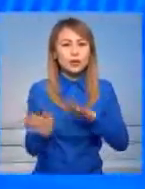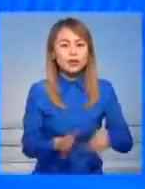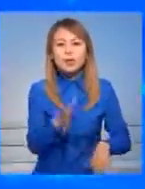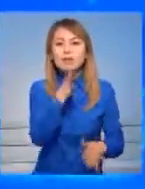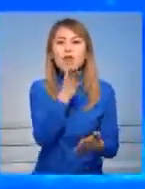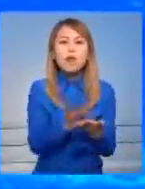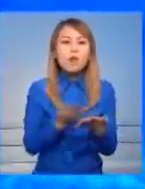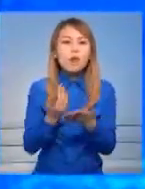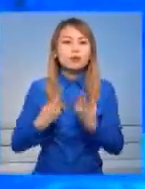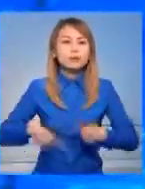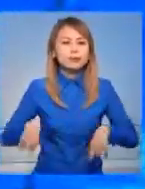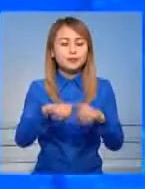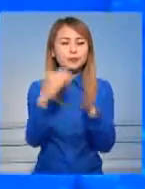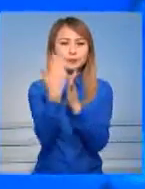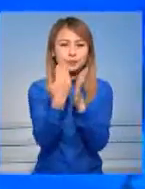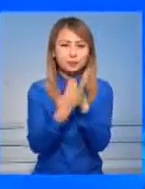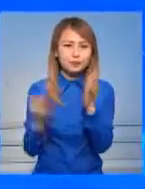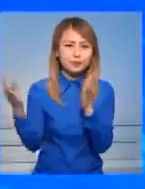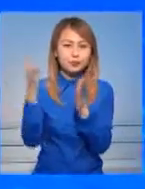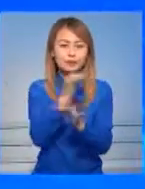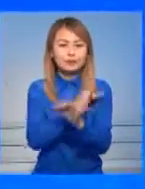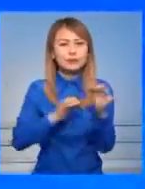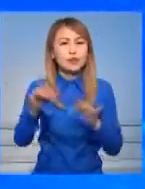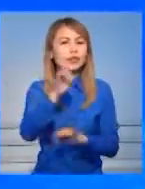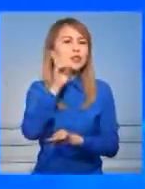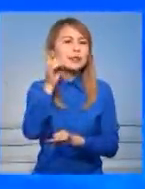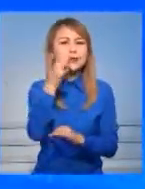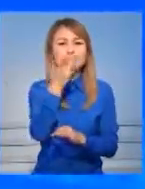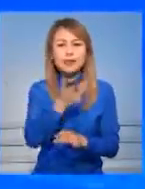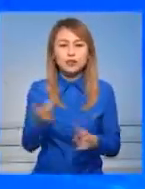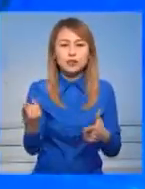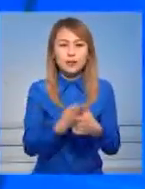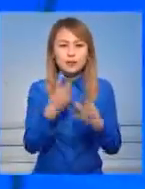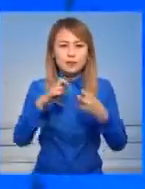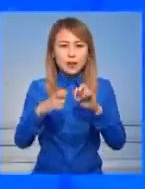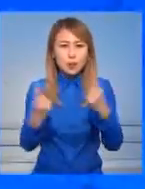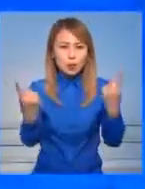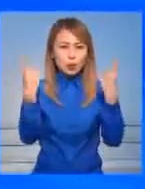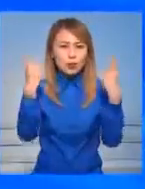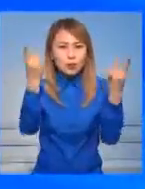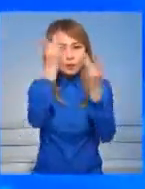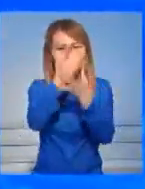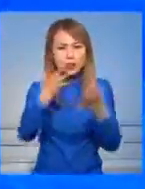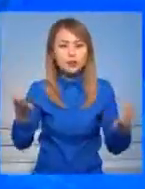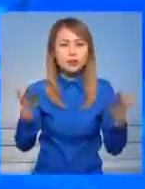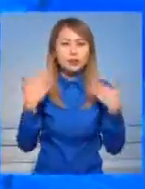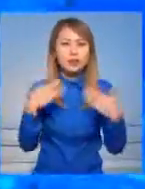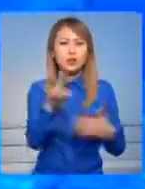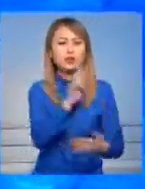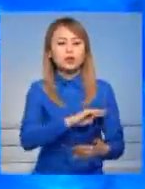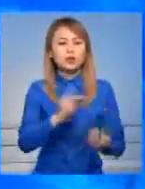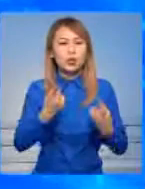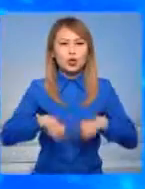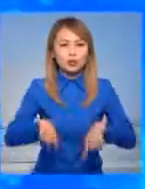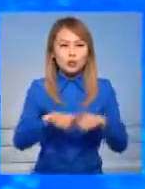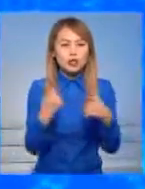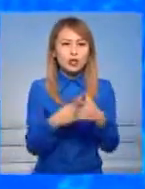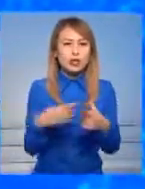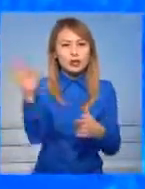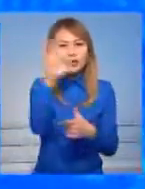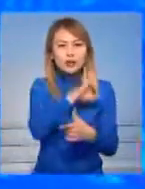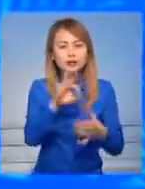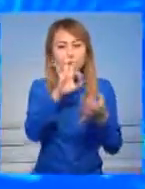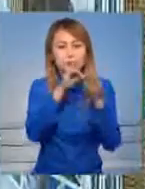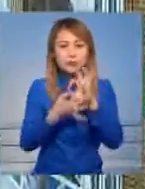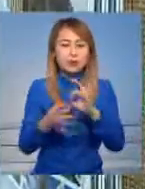кеңесте қоғамдық сананы жаңғырту бағдарламасы талқыланды. Жастар саясатындағы өзекті мәселелер мен мәдени демалыс қызметтерін ұйымдастыру